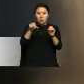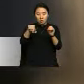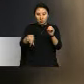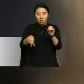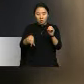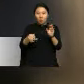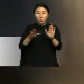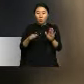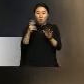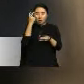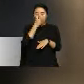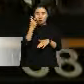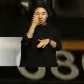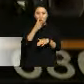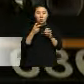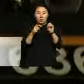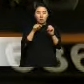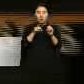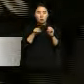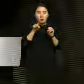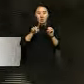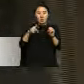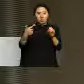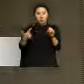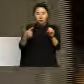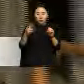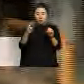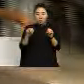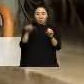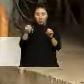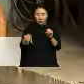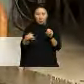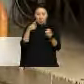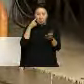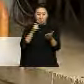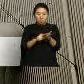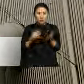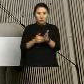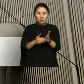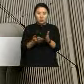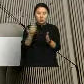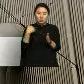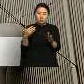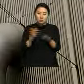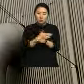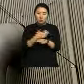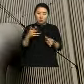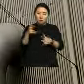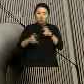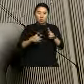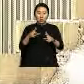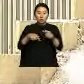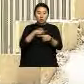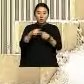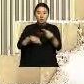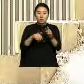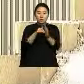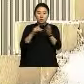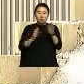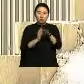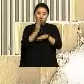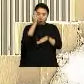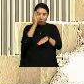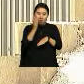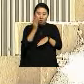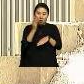0.056밀리그램이, 올해 조사에선 0.016밀리그램이 검출됐습니다. 지난해까지의 공장 운영에서는 이미 기준치를